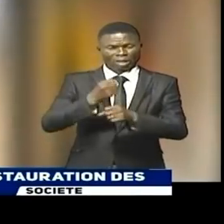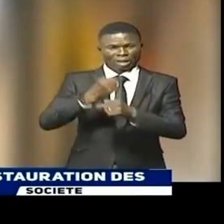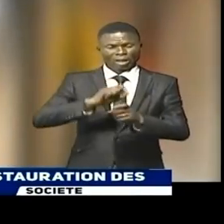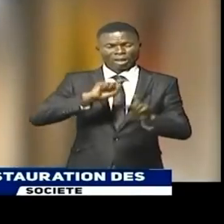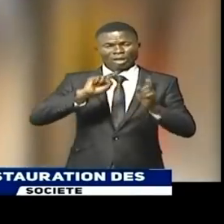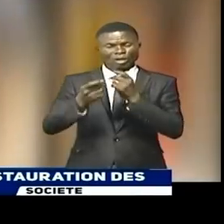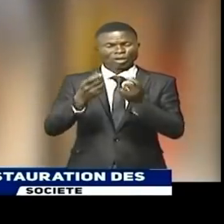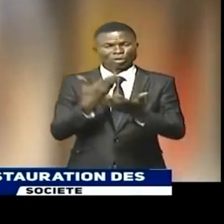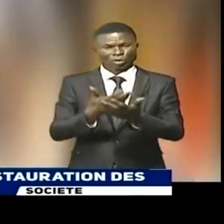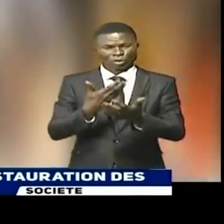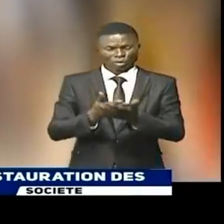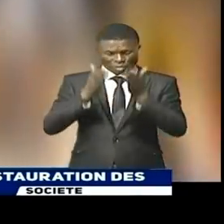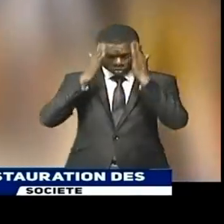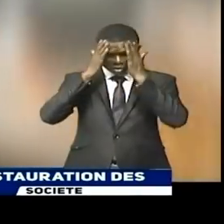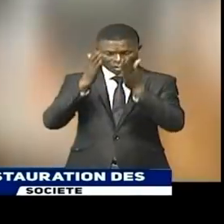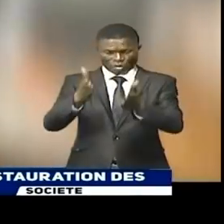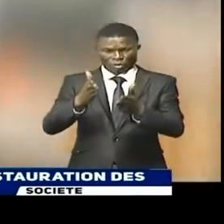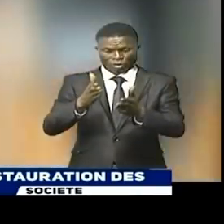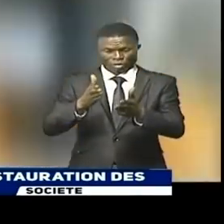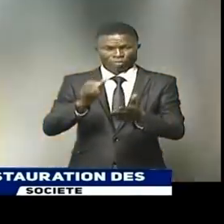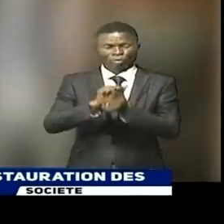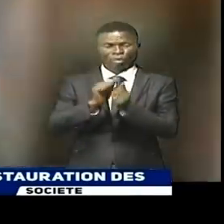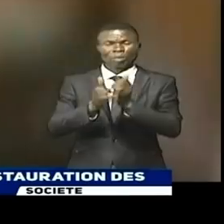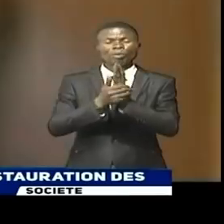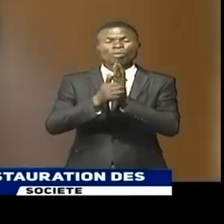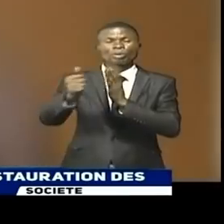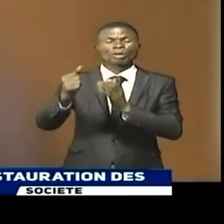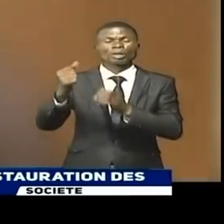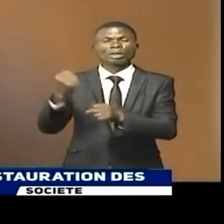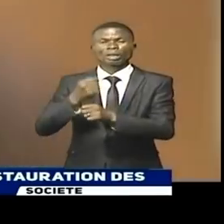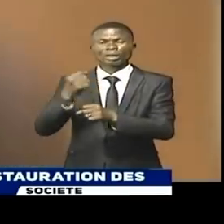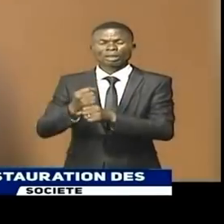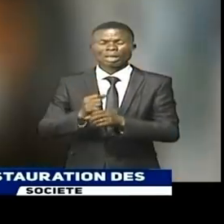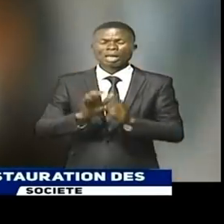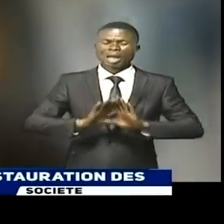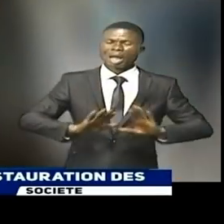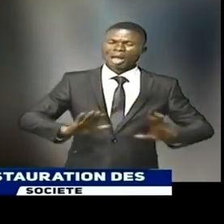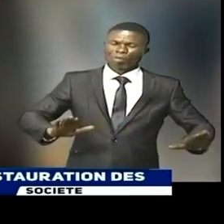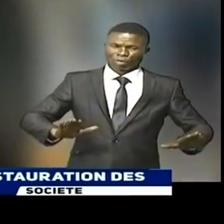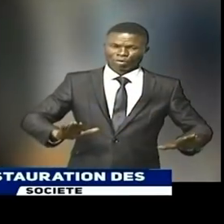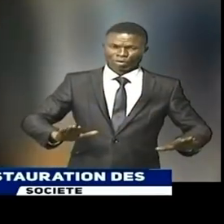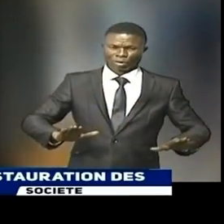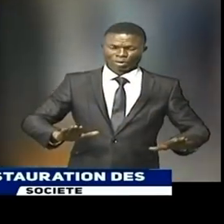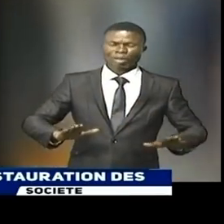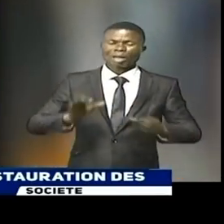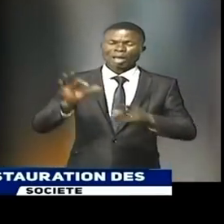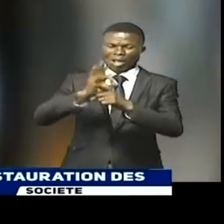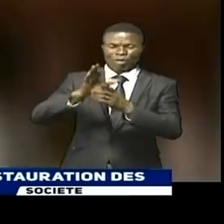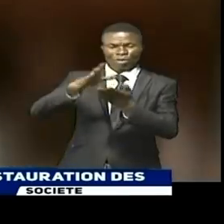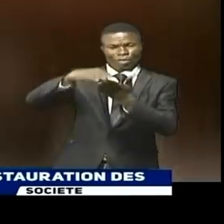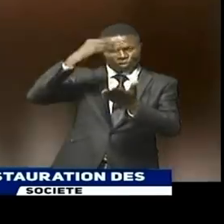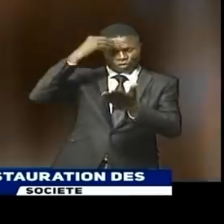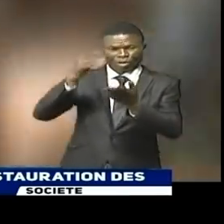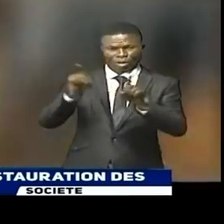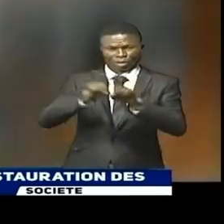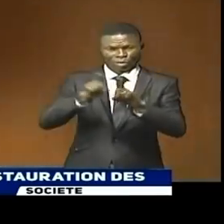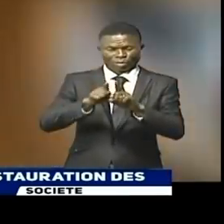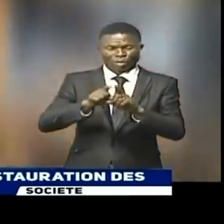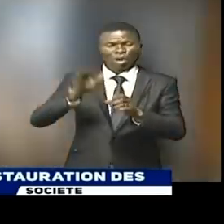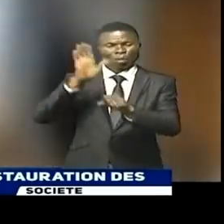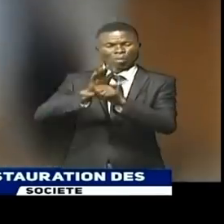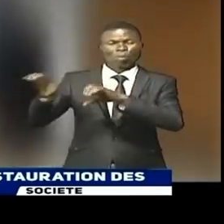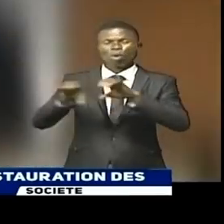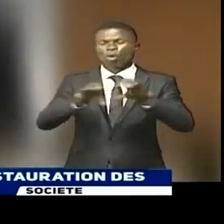basé notamment sur la qualité le service et la propreté et ils seront formés comme les équipes et polyvalent